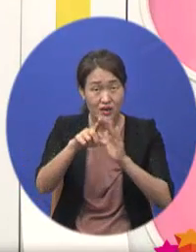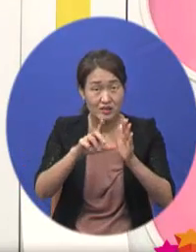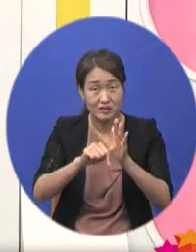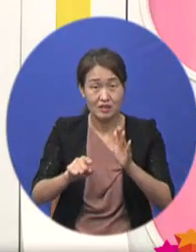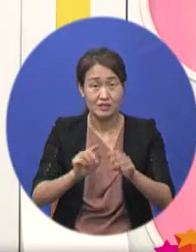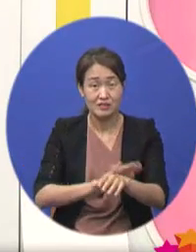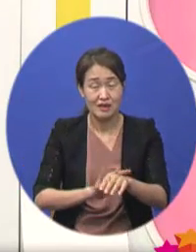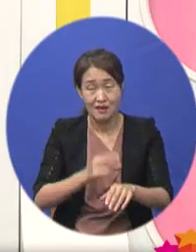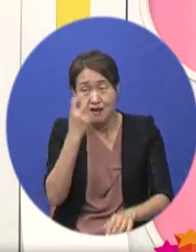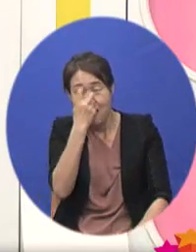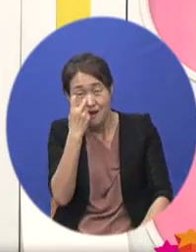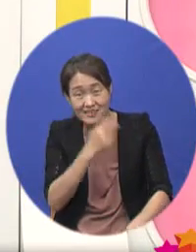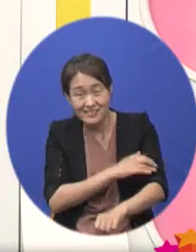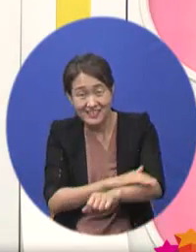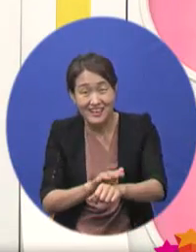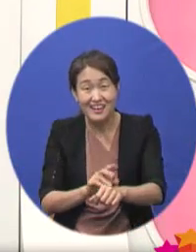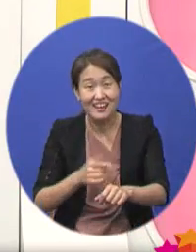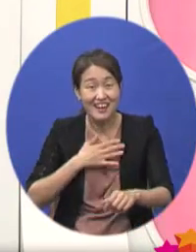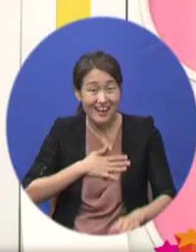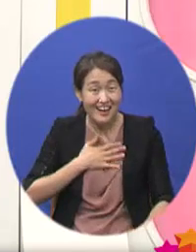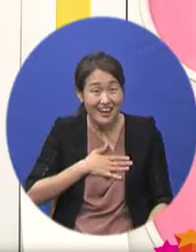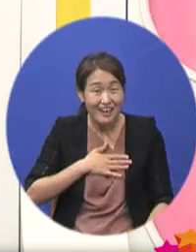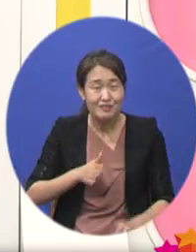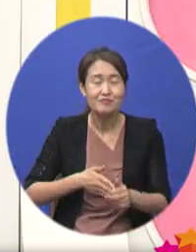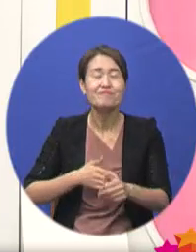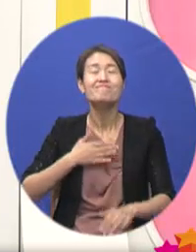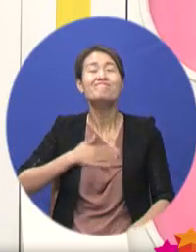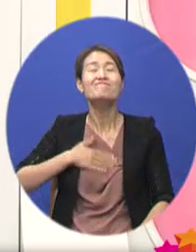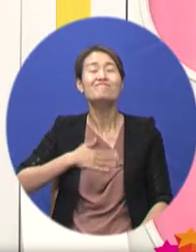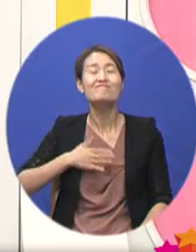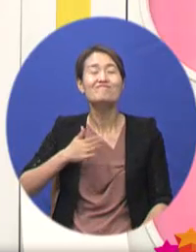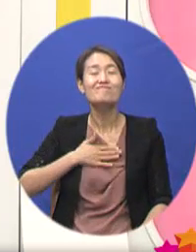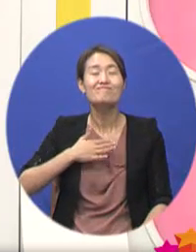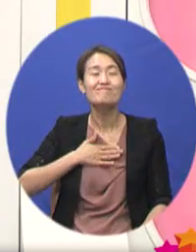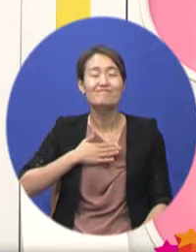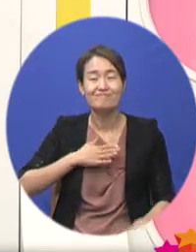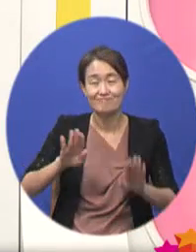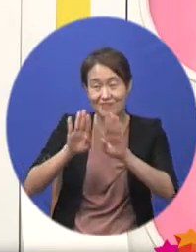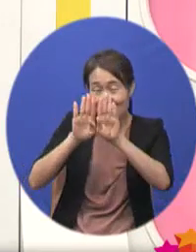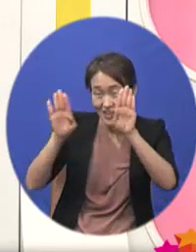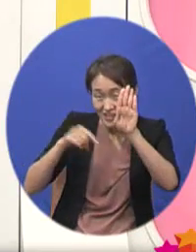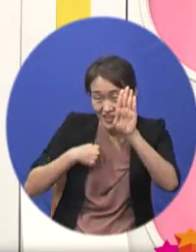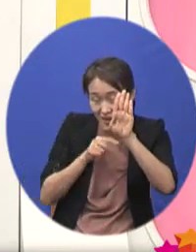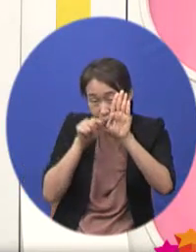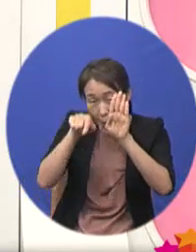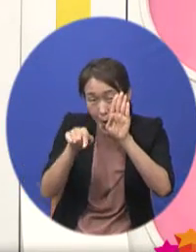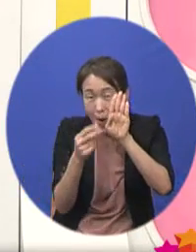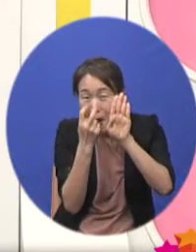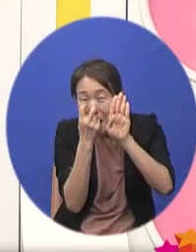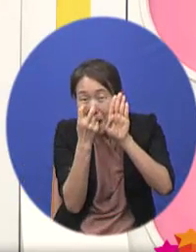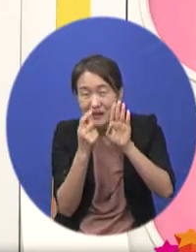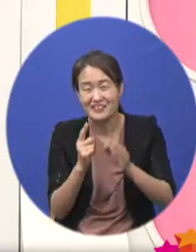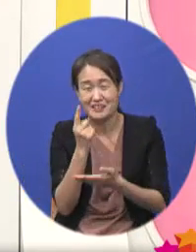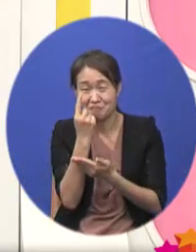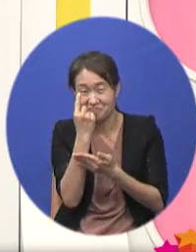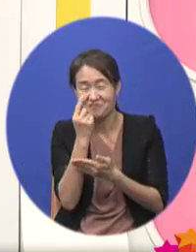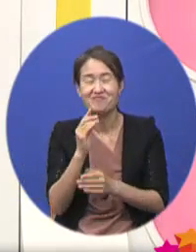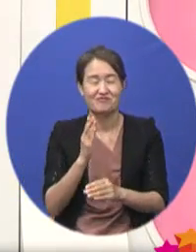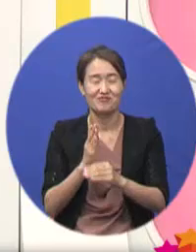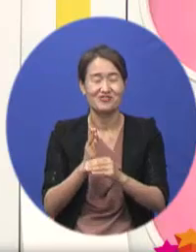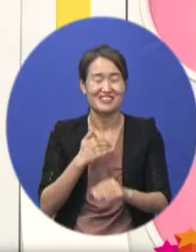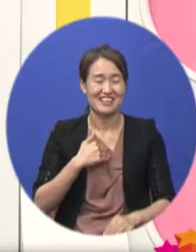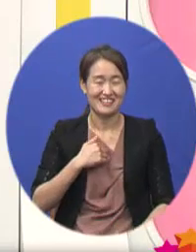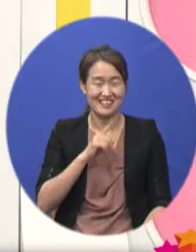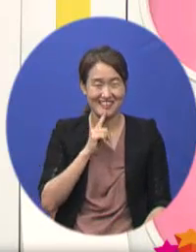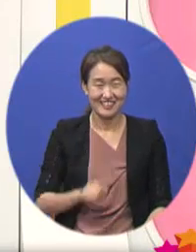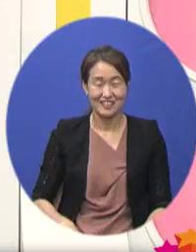문제 없이 잘 지키고 계세요. 예, 내가 입구에서 네. 지키고 있겠습니다. 입구에서 지키고. 예. 네. 자, 이제